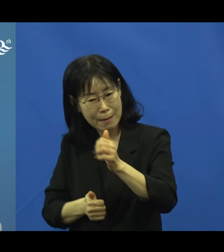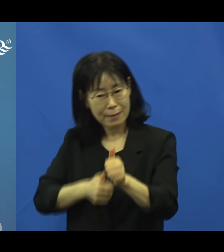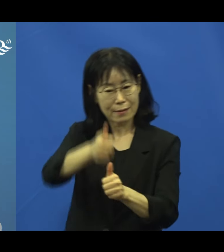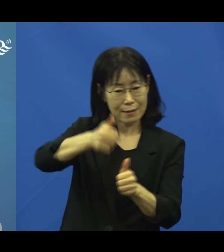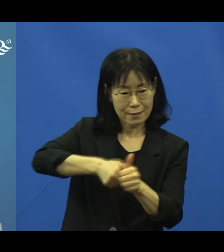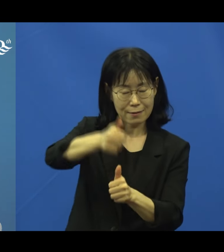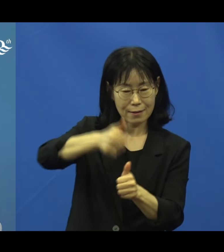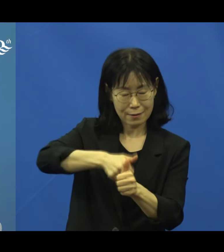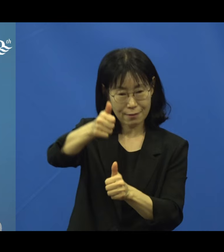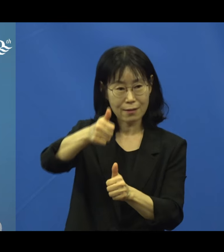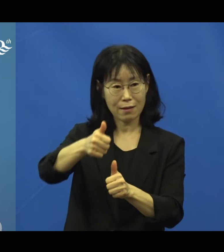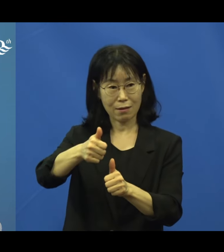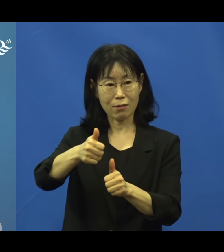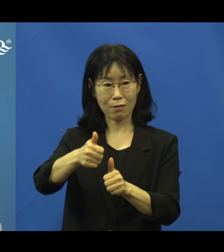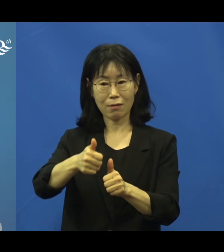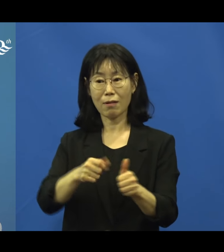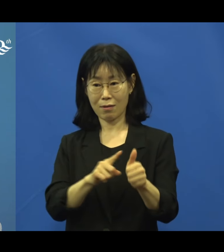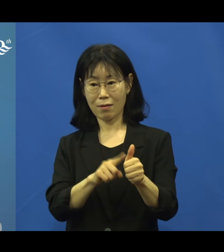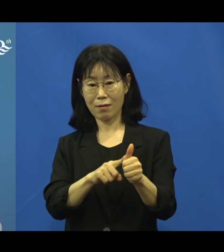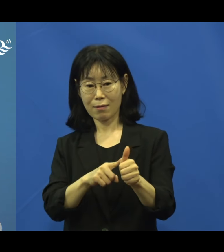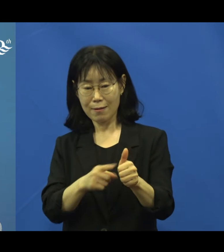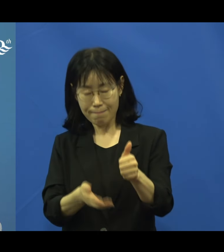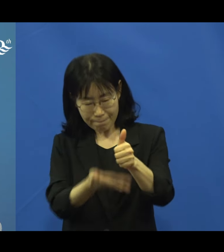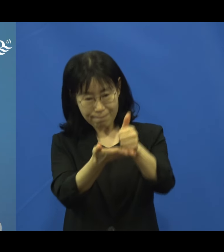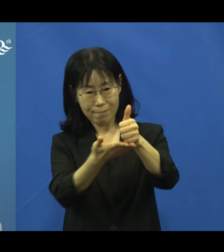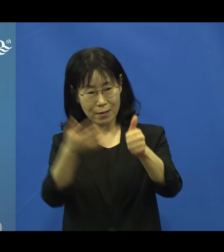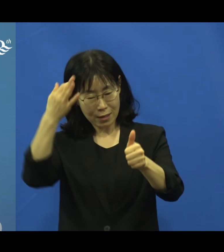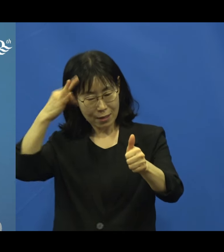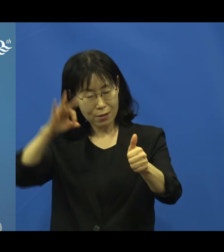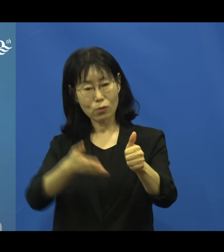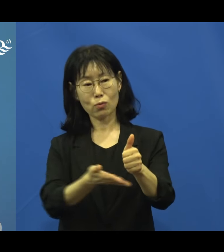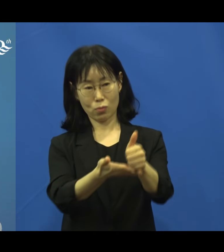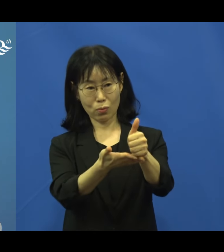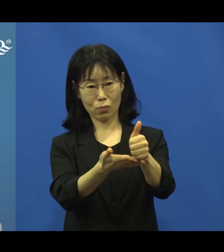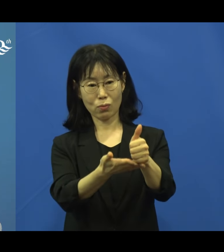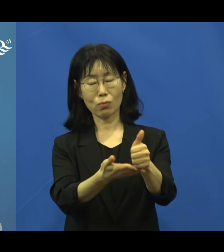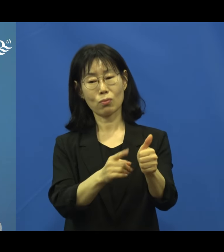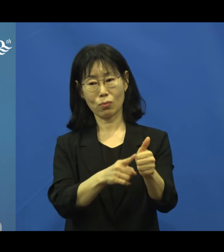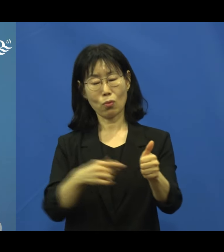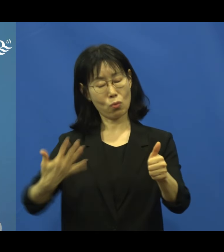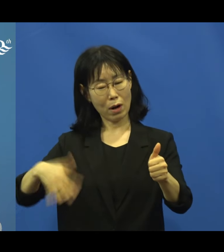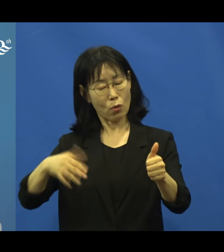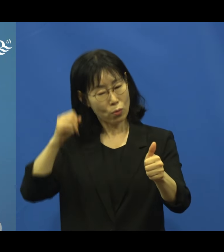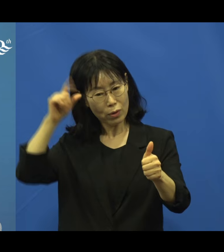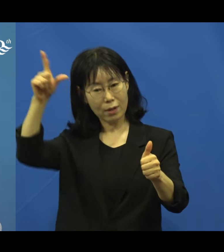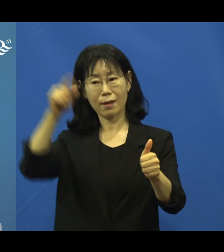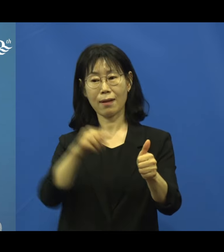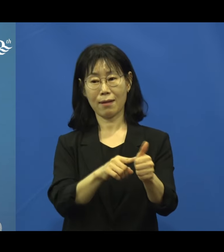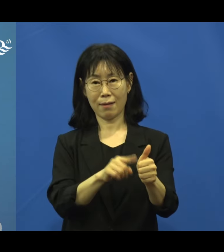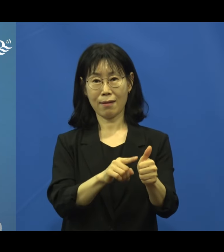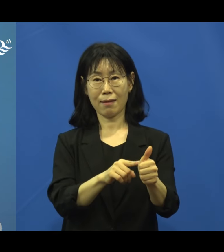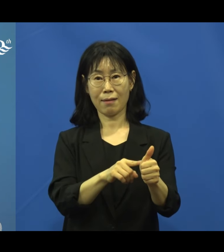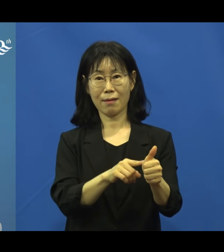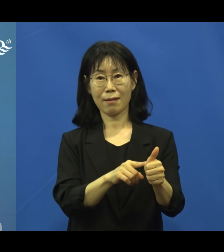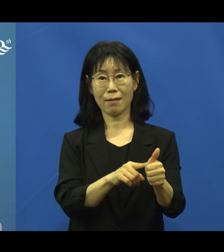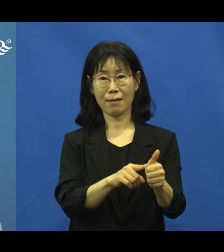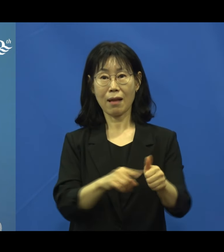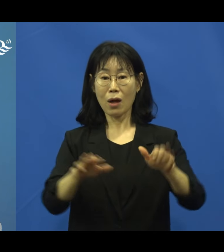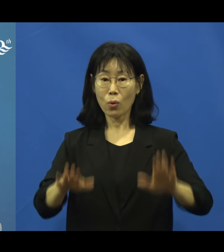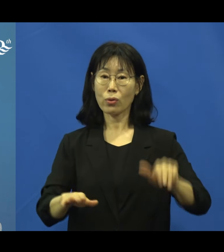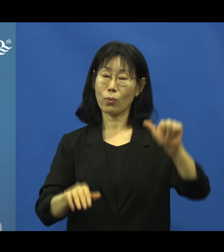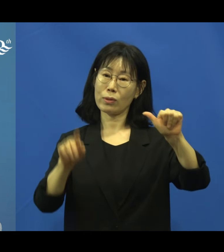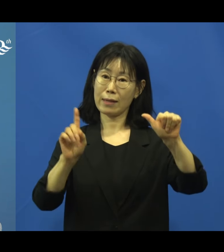모든 사람들이 칭송을 해요. 완전히 그냥 어나더 레벨의 천상에 있는 거죠. 자, 그런데 오늘